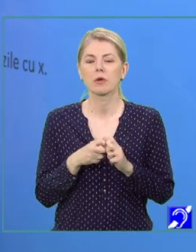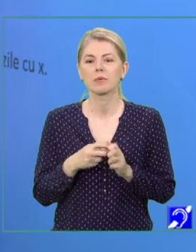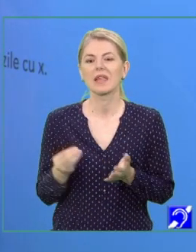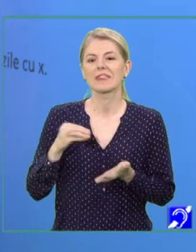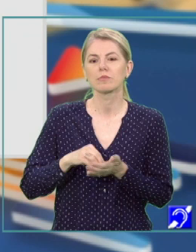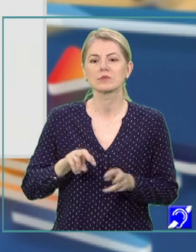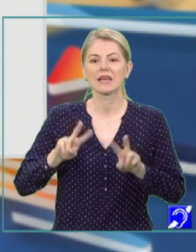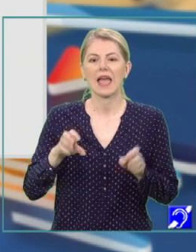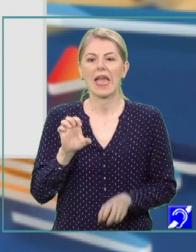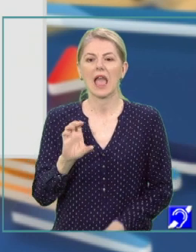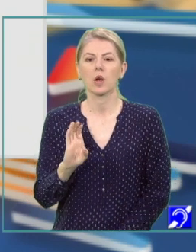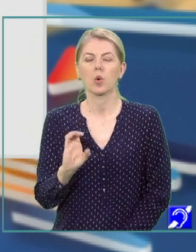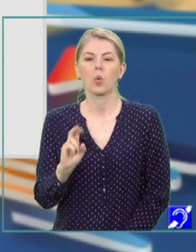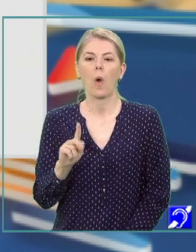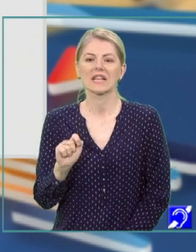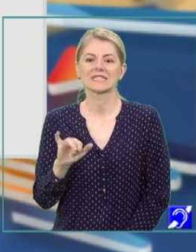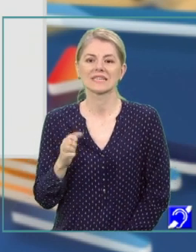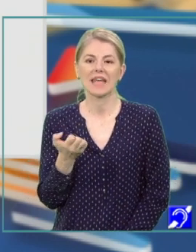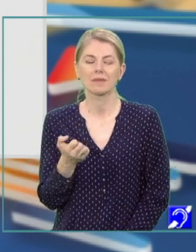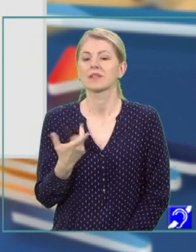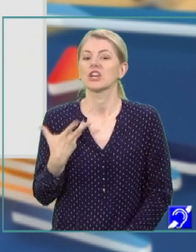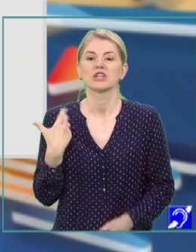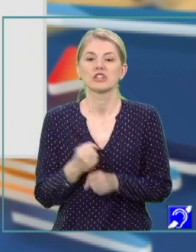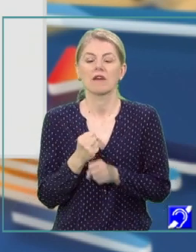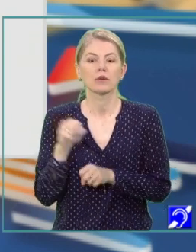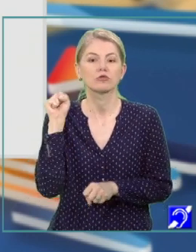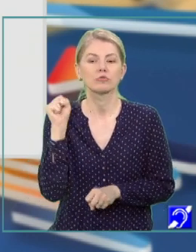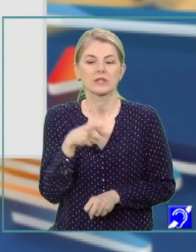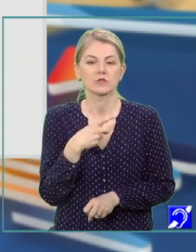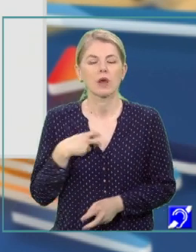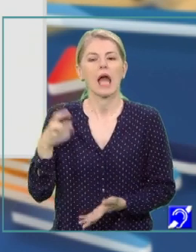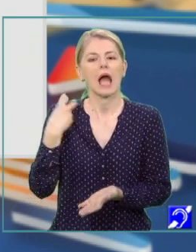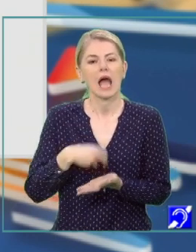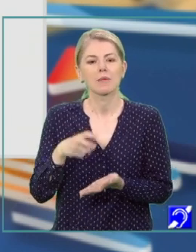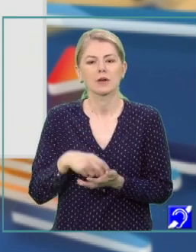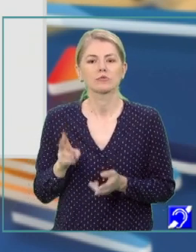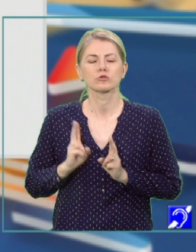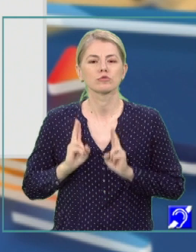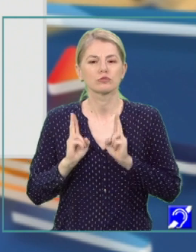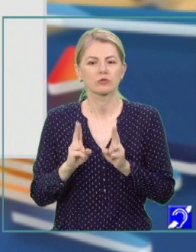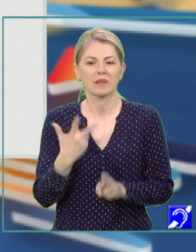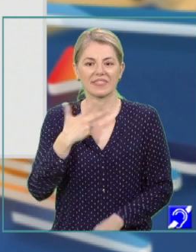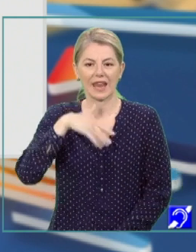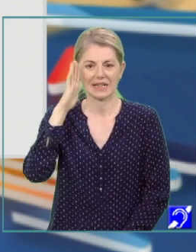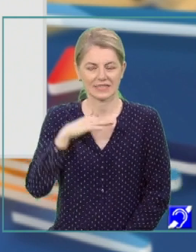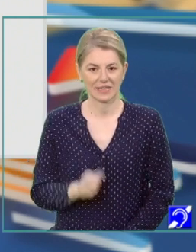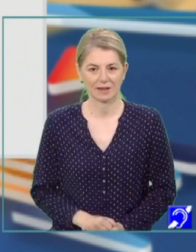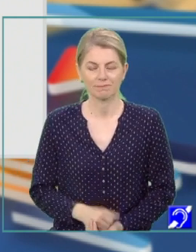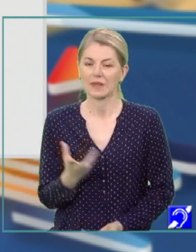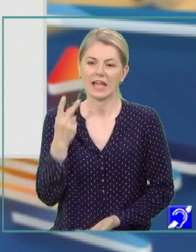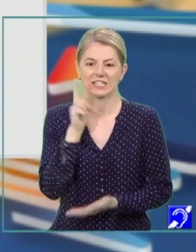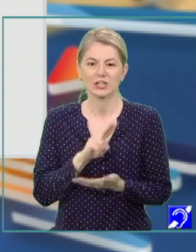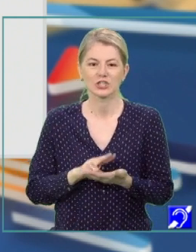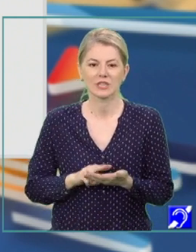în ecuație. Turistul nostru ce-a făcut de data asta? A parcurs un drum în 3 zile. Ia să